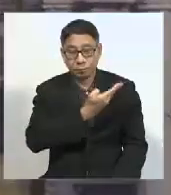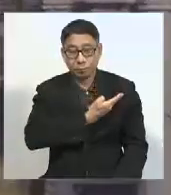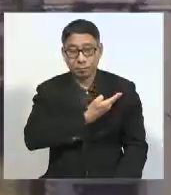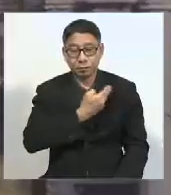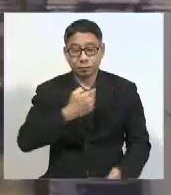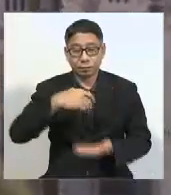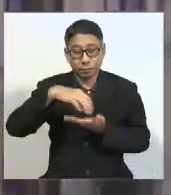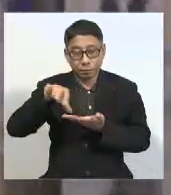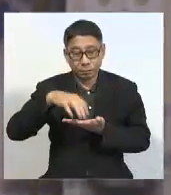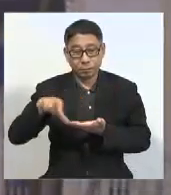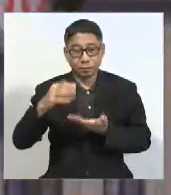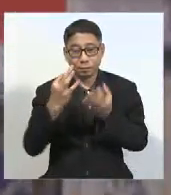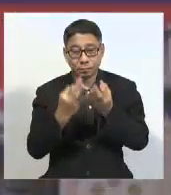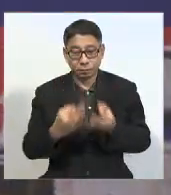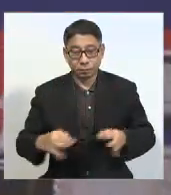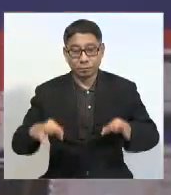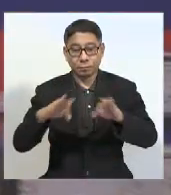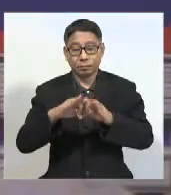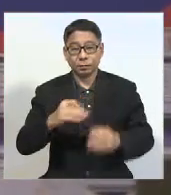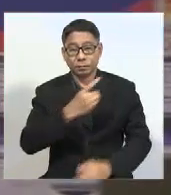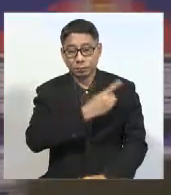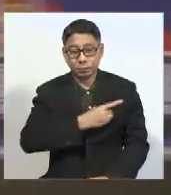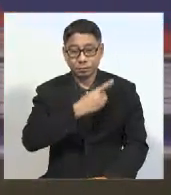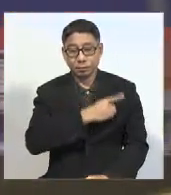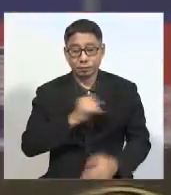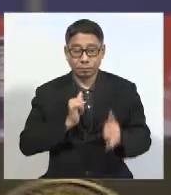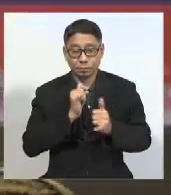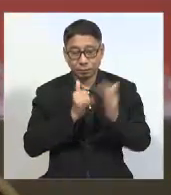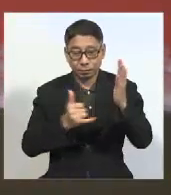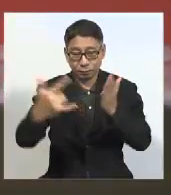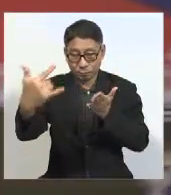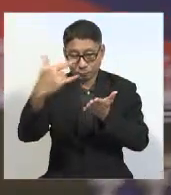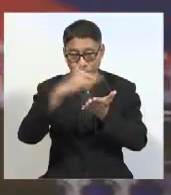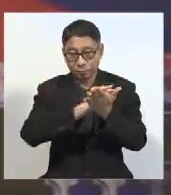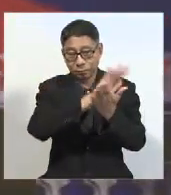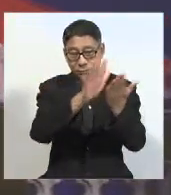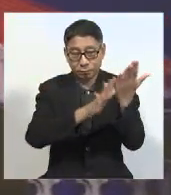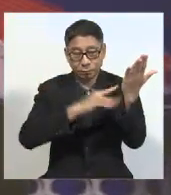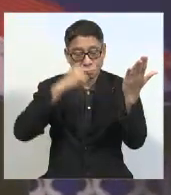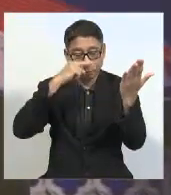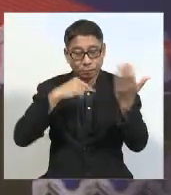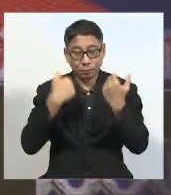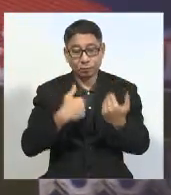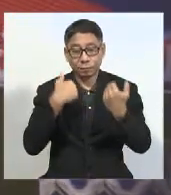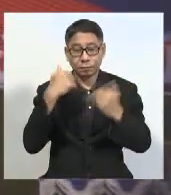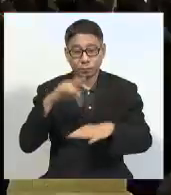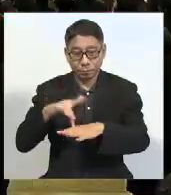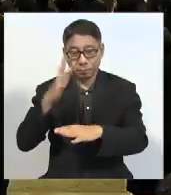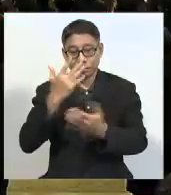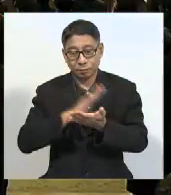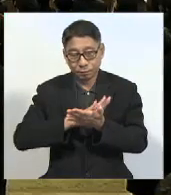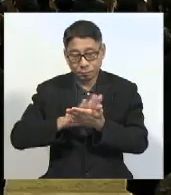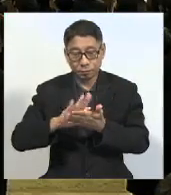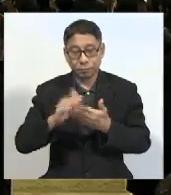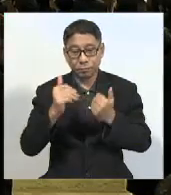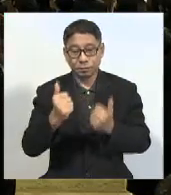พระดำรัสใจความสำคัญถึงความยินดีที่ได้เยือนประเทศไทยซึ่งมีทรัพยากรธรรมชาติที่อุดมสมบูรณ์